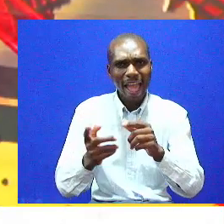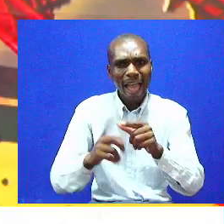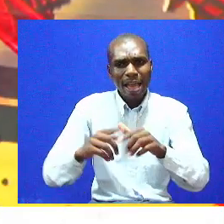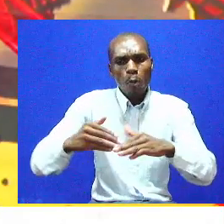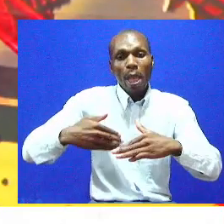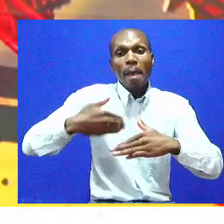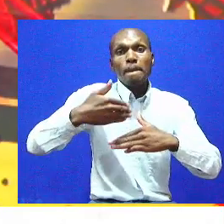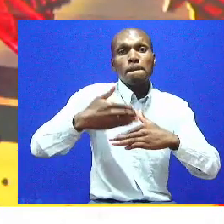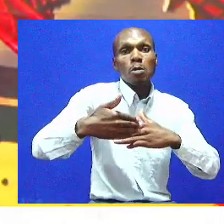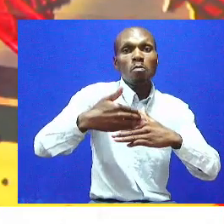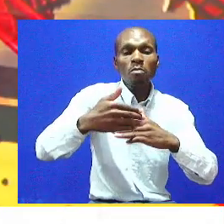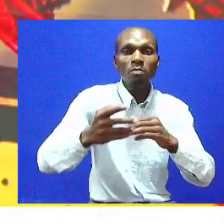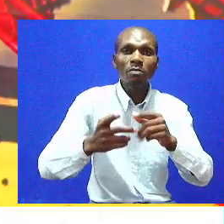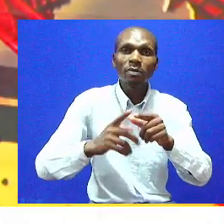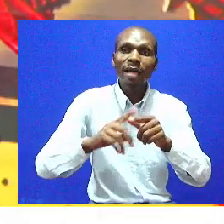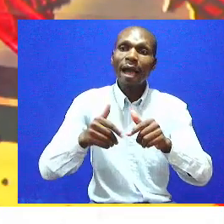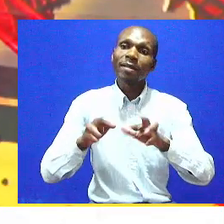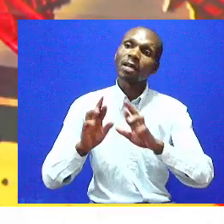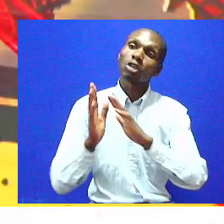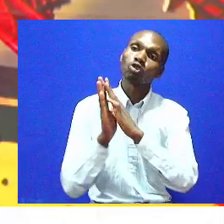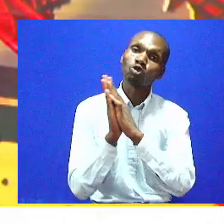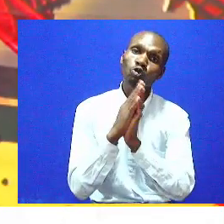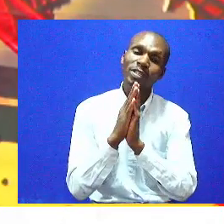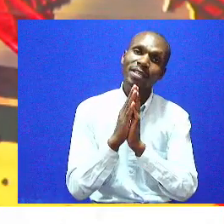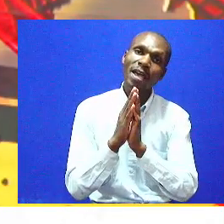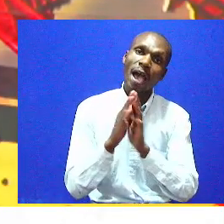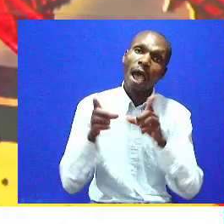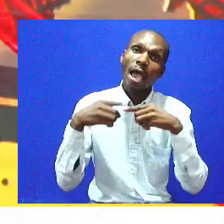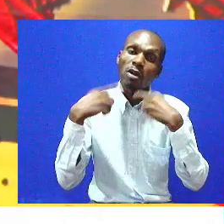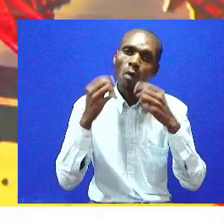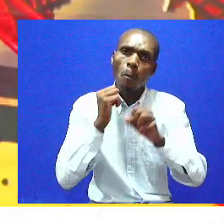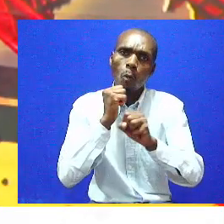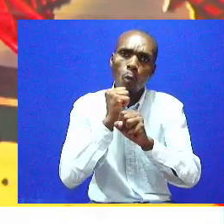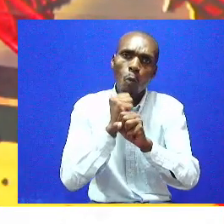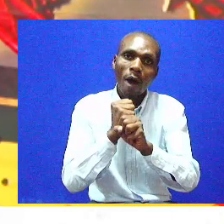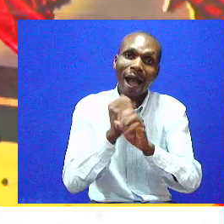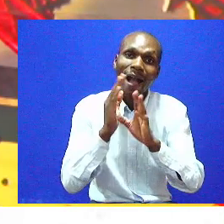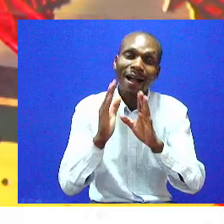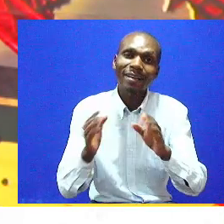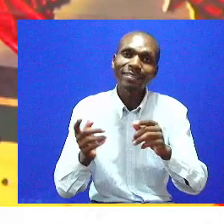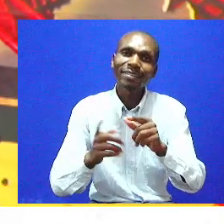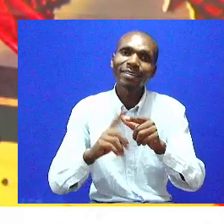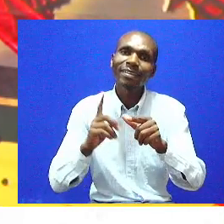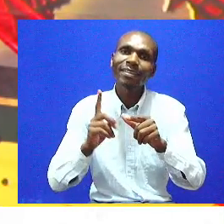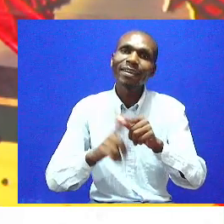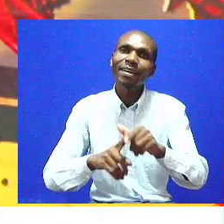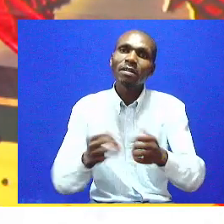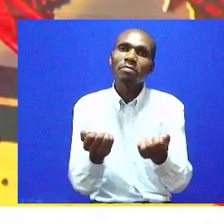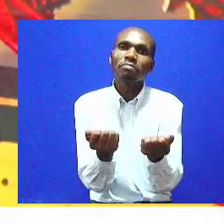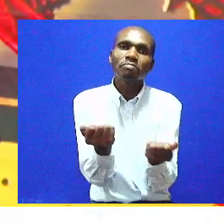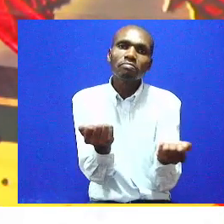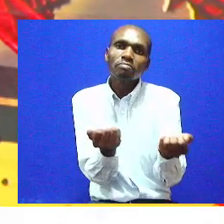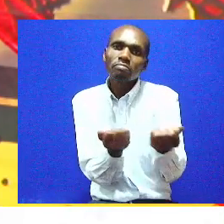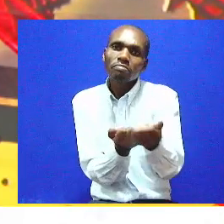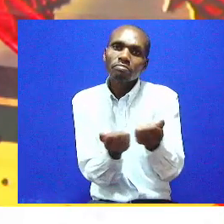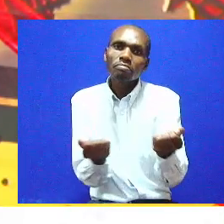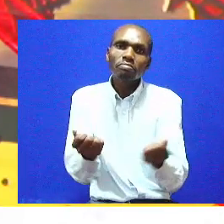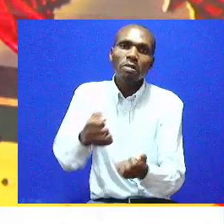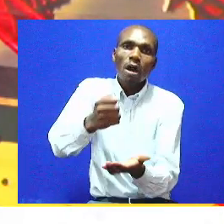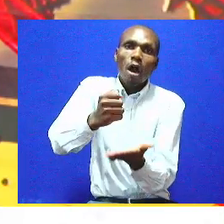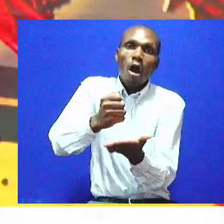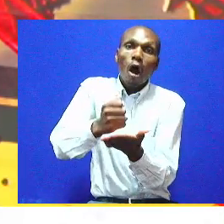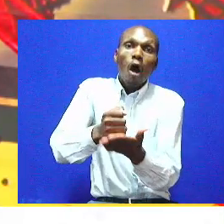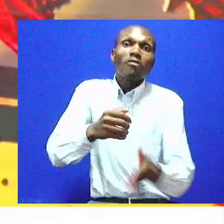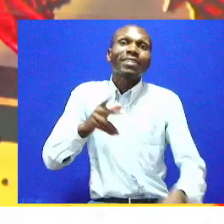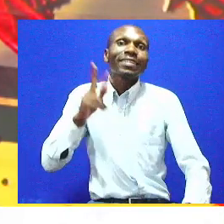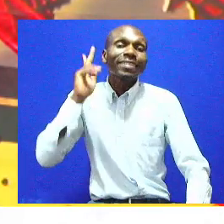Kamutu ase orobotronde nigongo kumanya buna abakori emeremo kuru ase getaseni ye Kigali ime umuchobo songo nigo